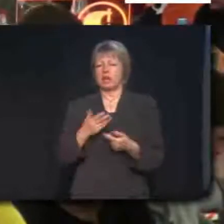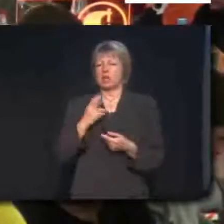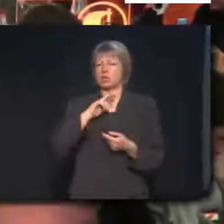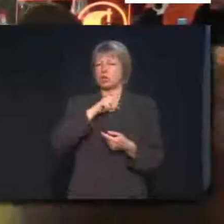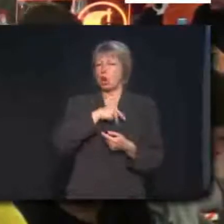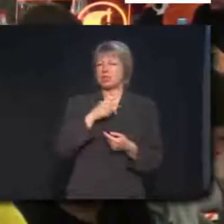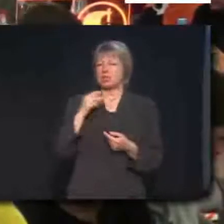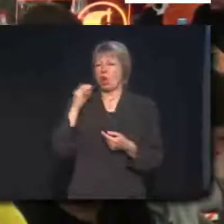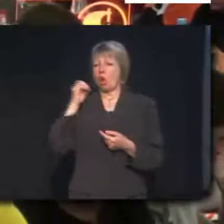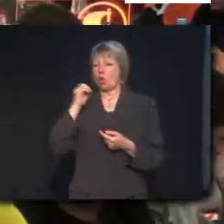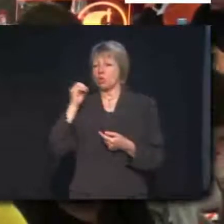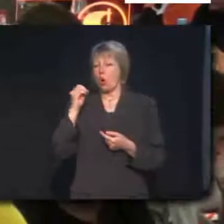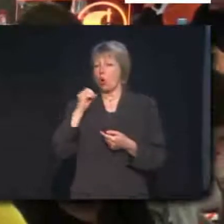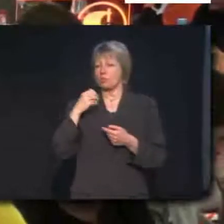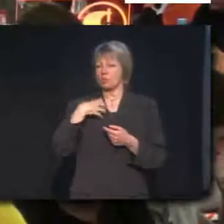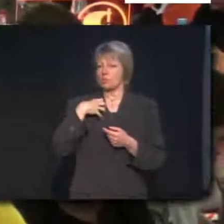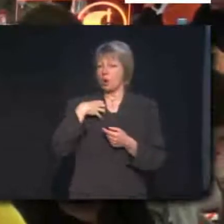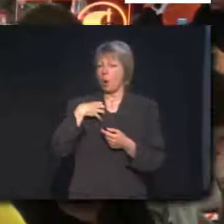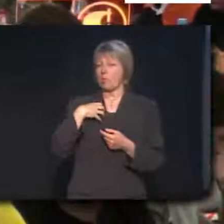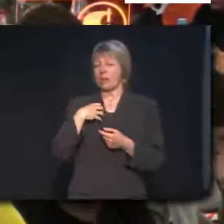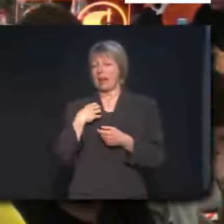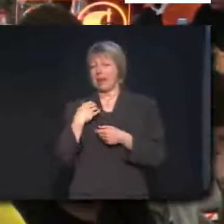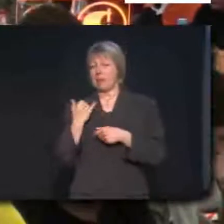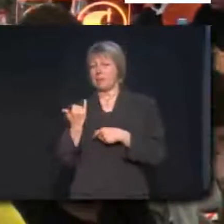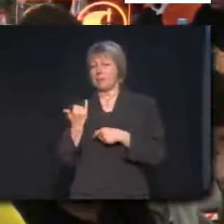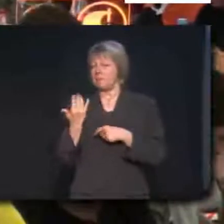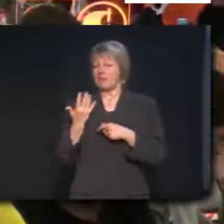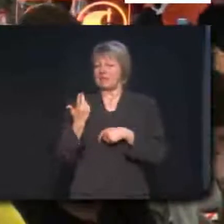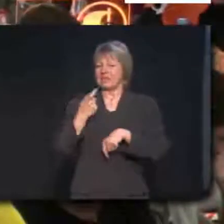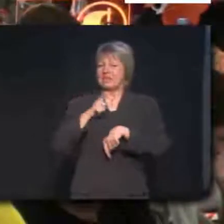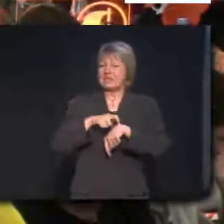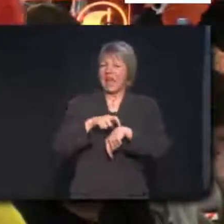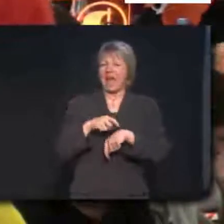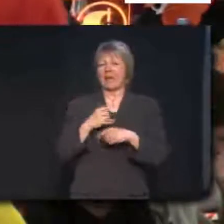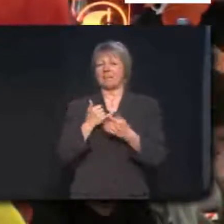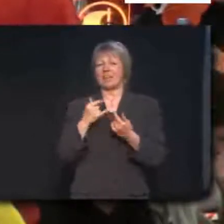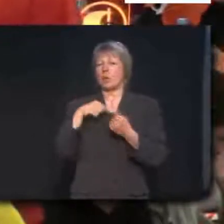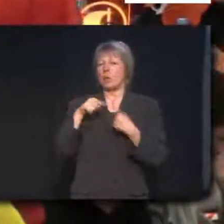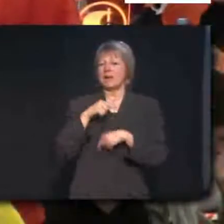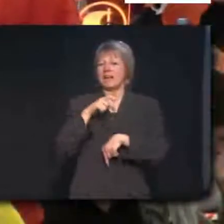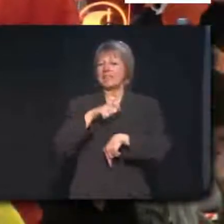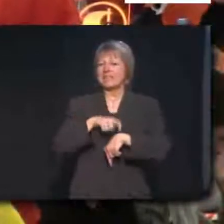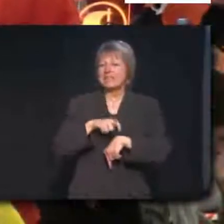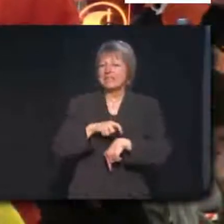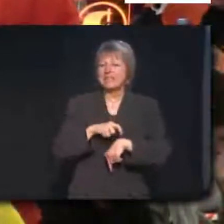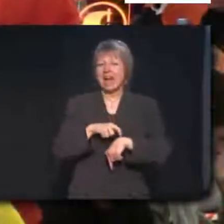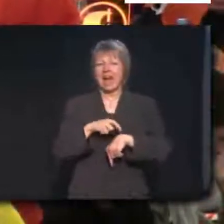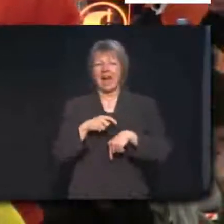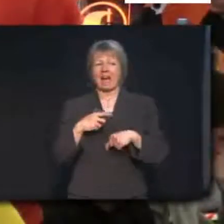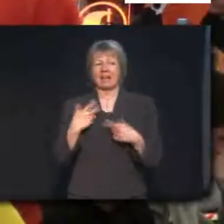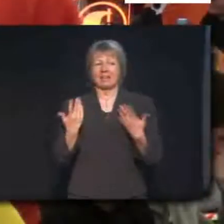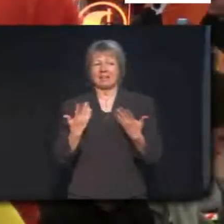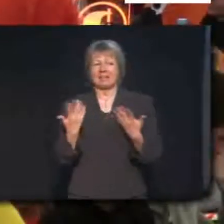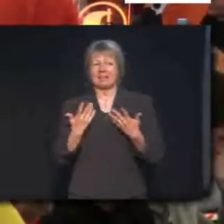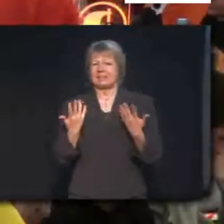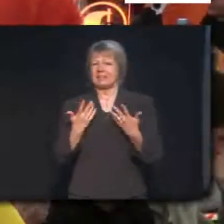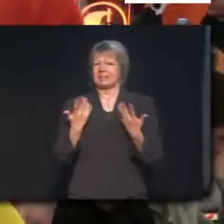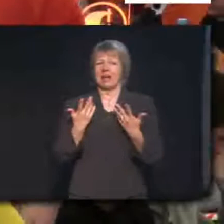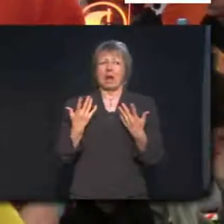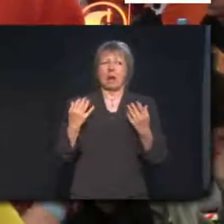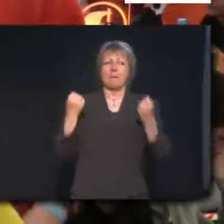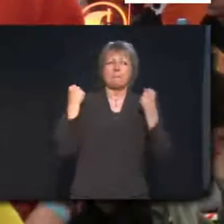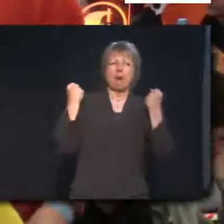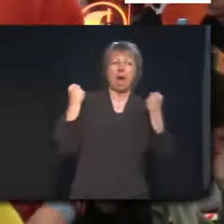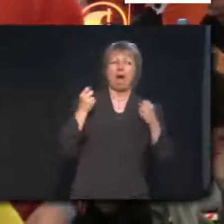und der Umgang mit Zeit verwendet wird hier war ich hin zu reproduzieren Macht und Herrschaft zu reproduzieren und